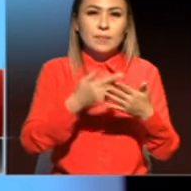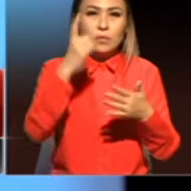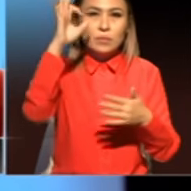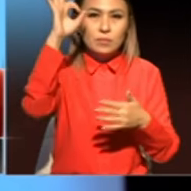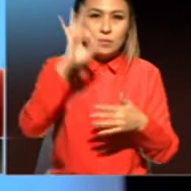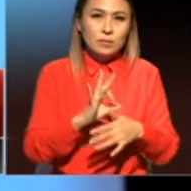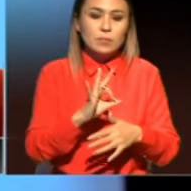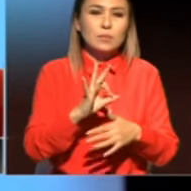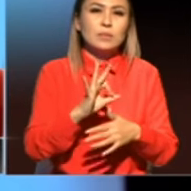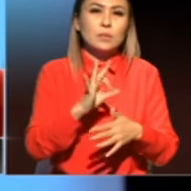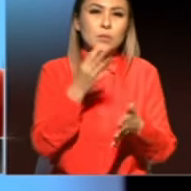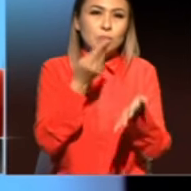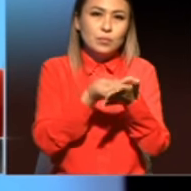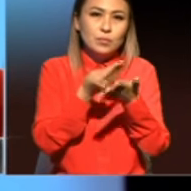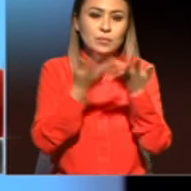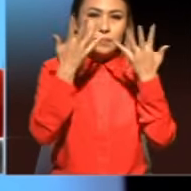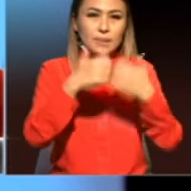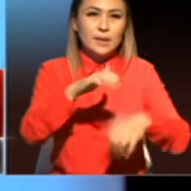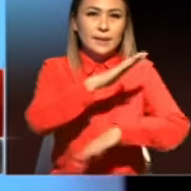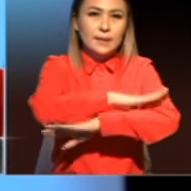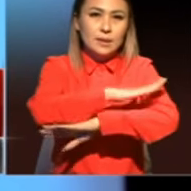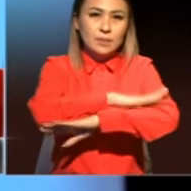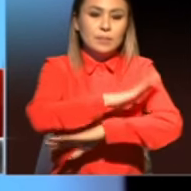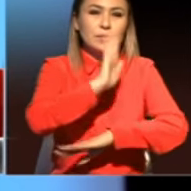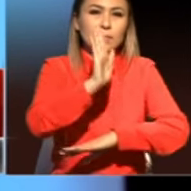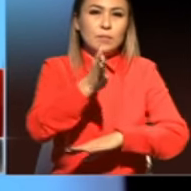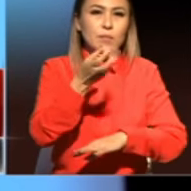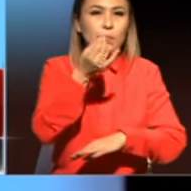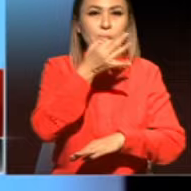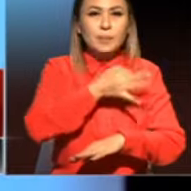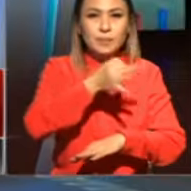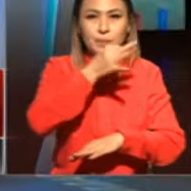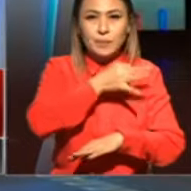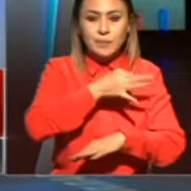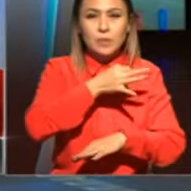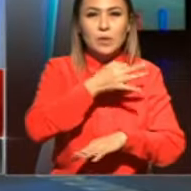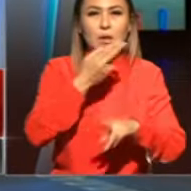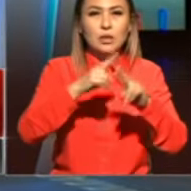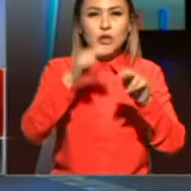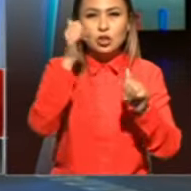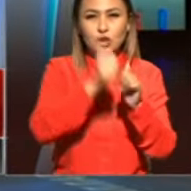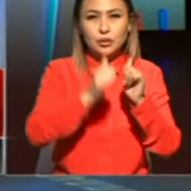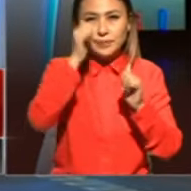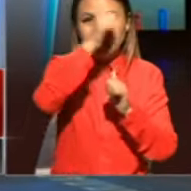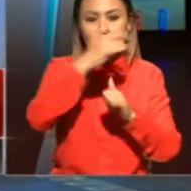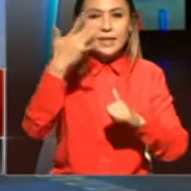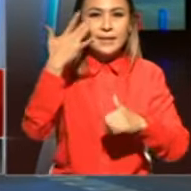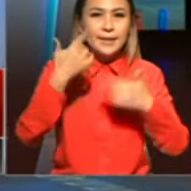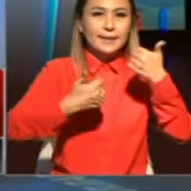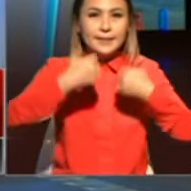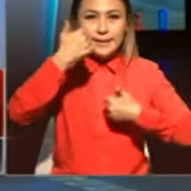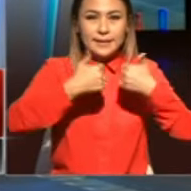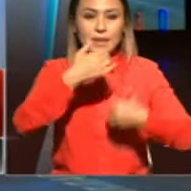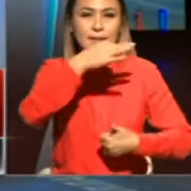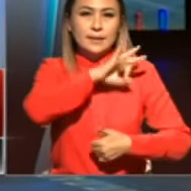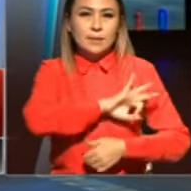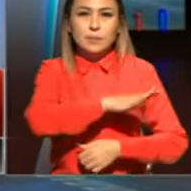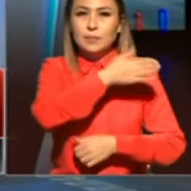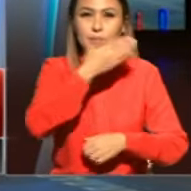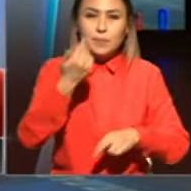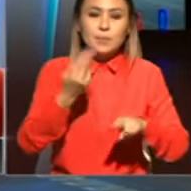сондай негізгі бюджеттік дисциплина деп айтады, оған жеткен жоқпыз өкінішке қарай. Жылда тендерлерде жаңағы тиімсіз